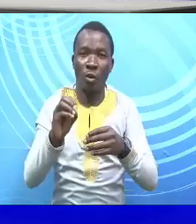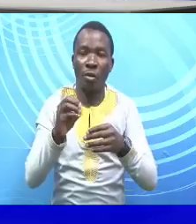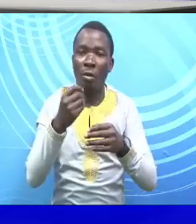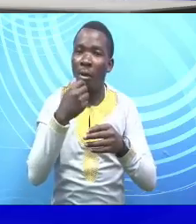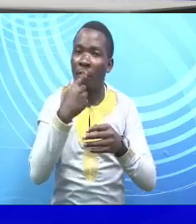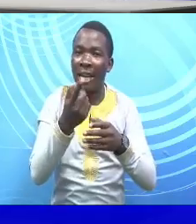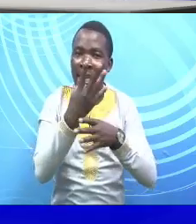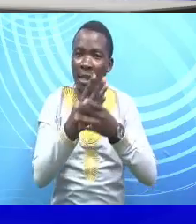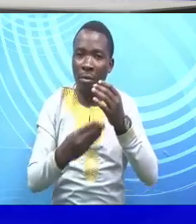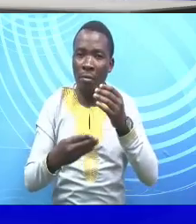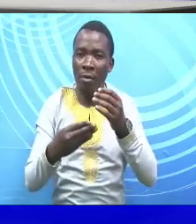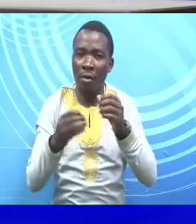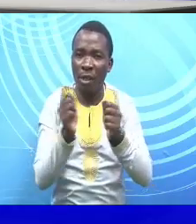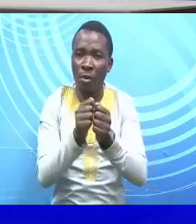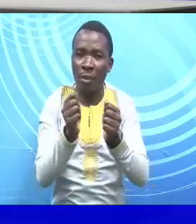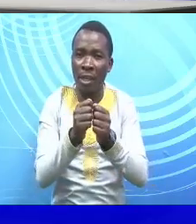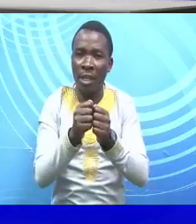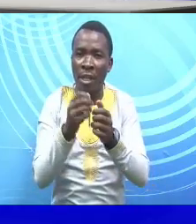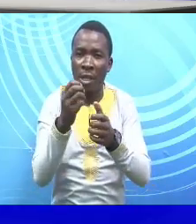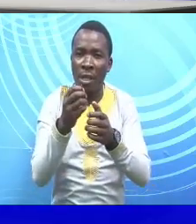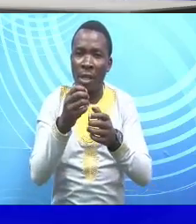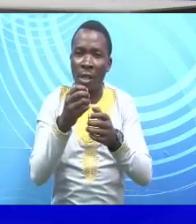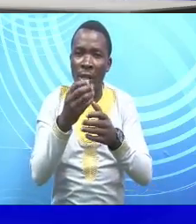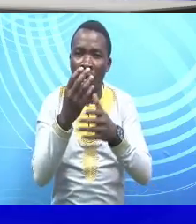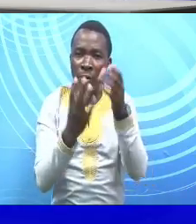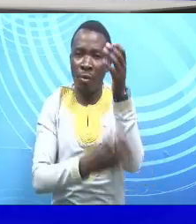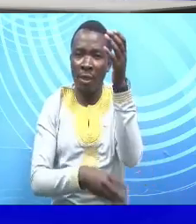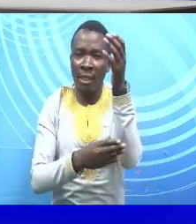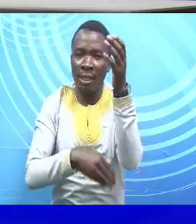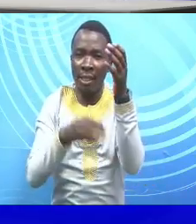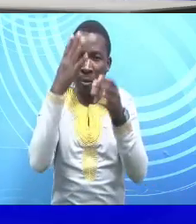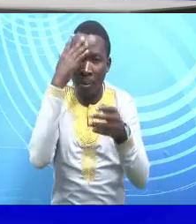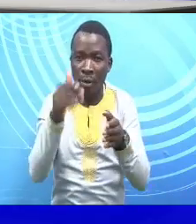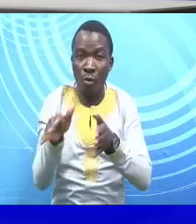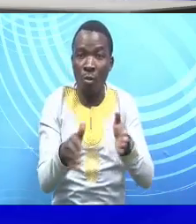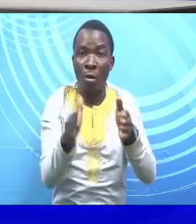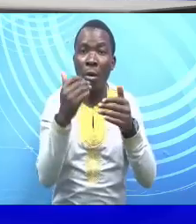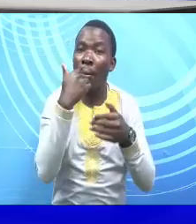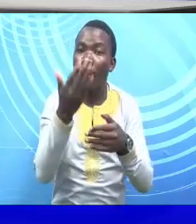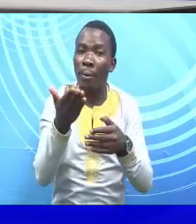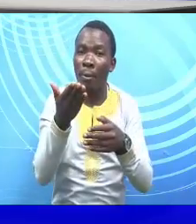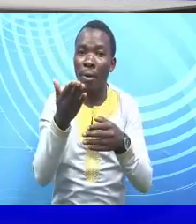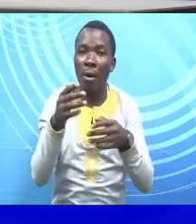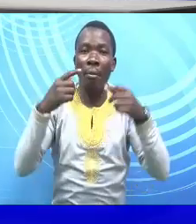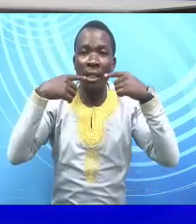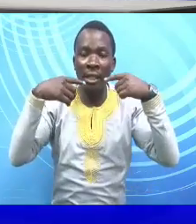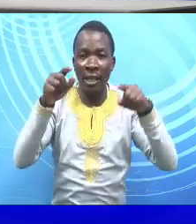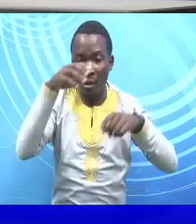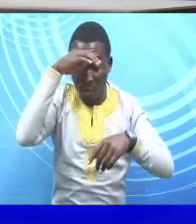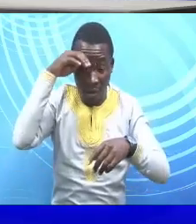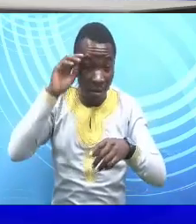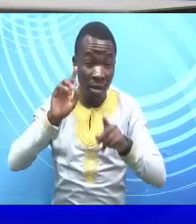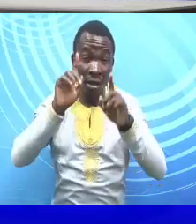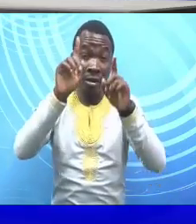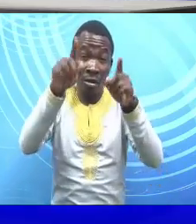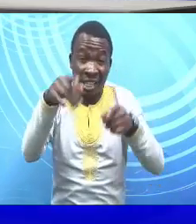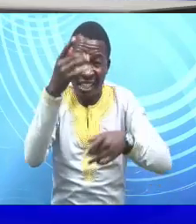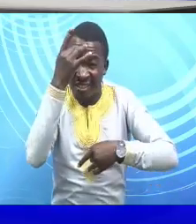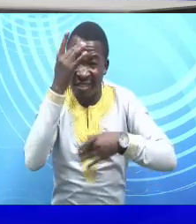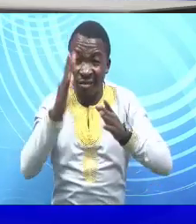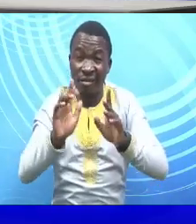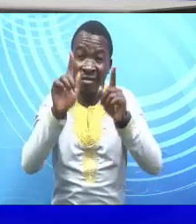igihombo gikomeye n'ubukene baterwa no kuba nta muhanda ahugera aho batuye aho banatangaza ko bibagora kugeza umurwayi kwa muganga.